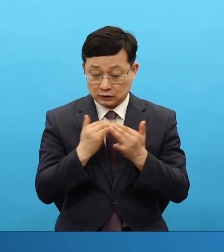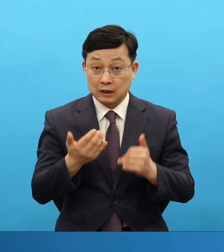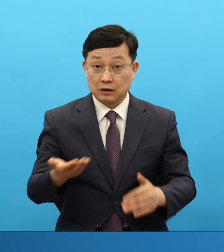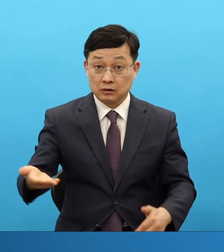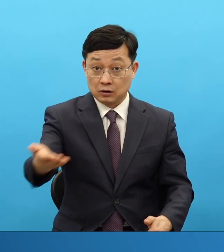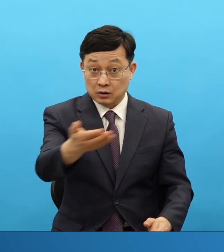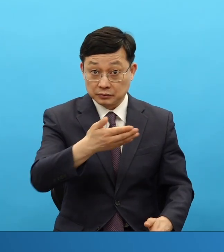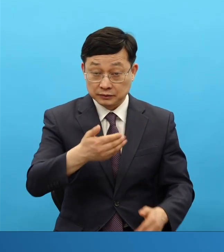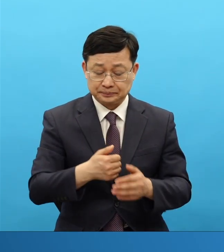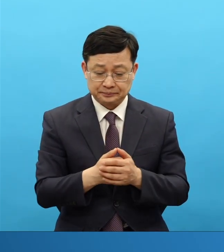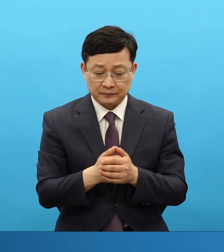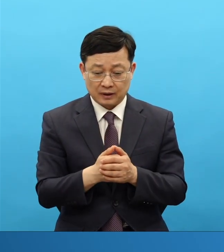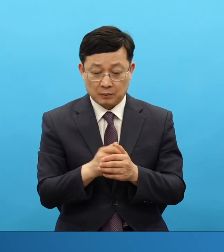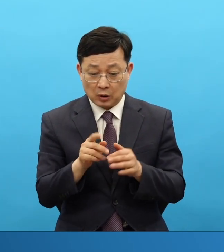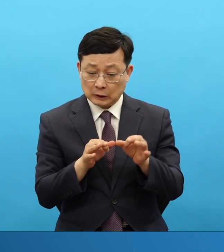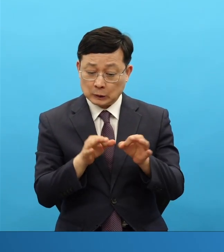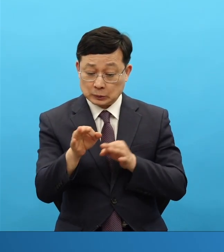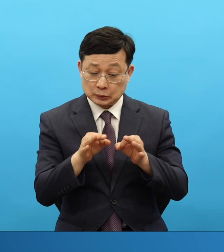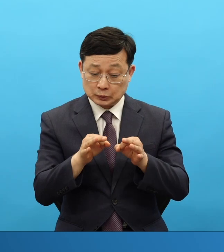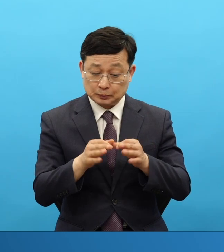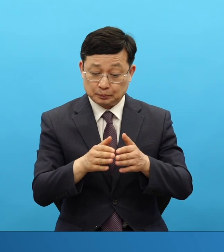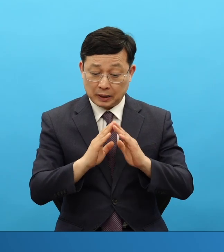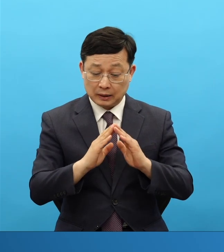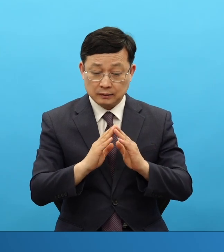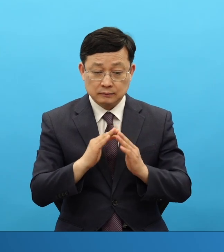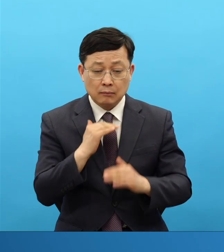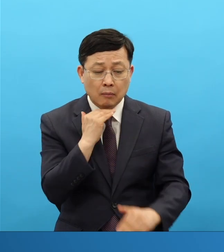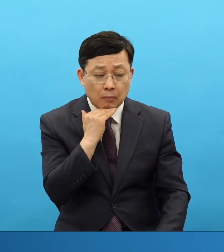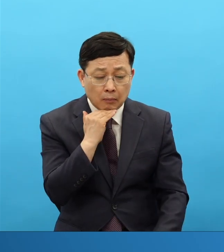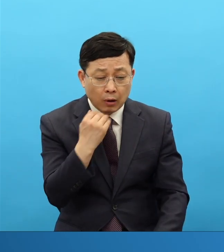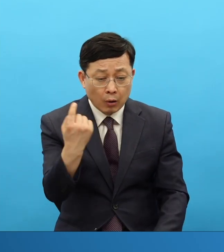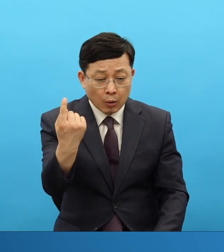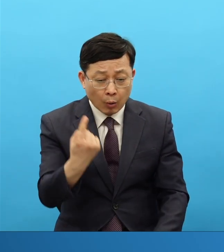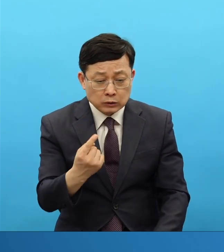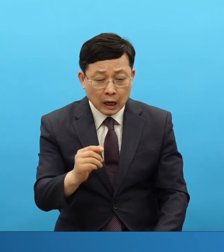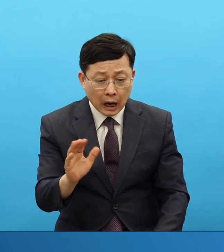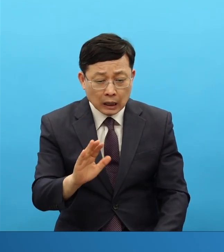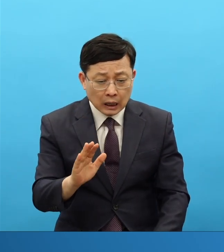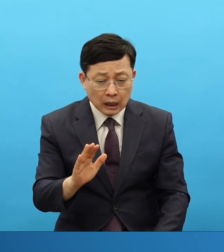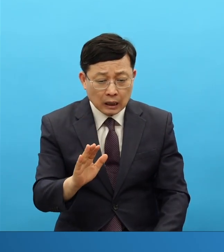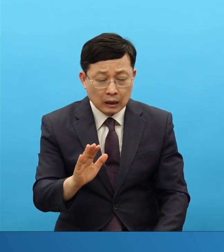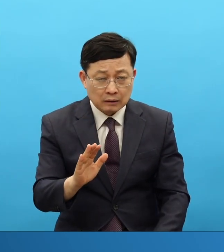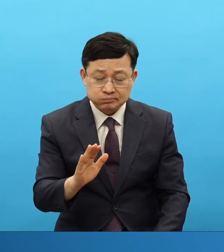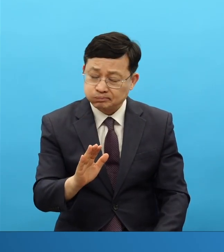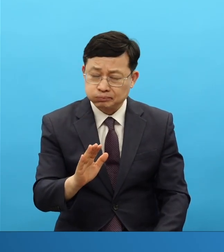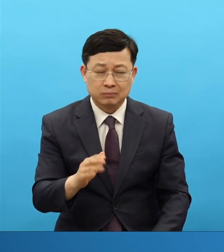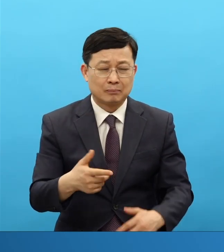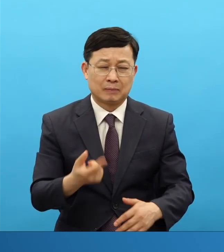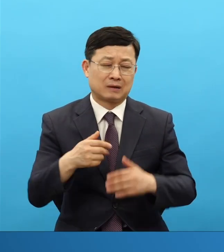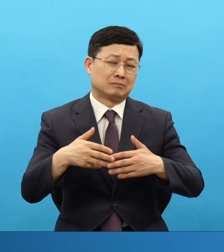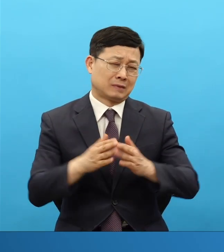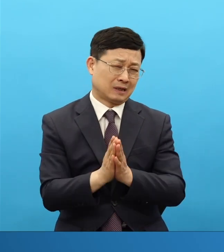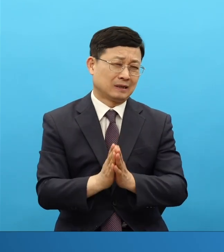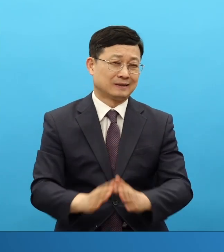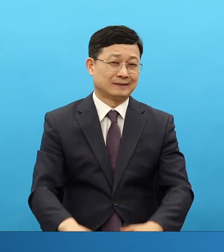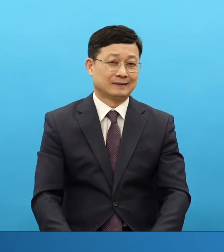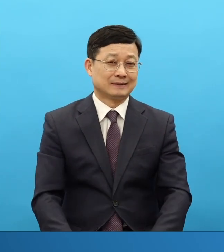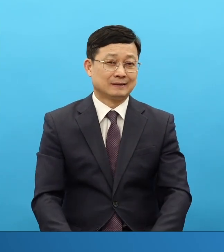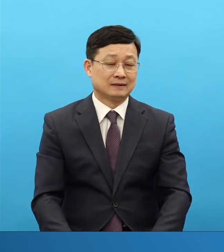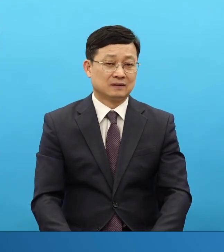to you, you need to quickly alter this. 내가 대부분 보니까 막 허풍으로 막 선진하는 선동하는 게